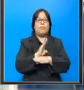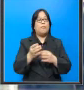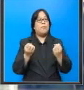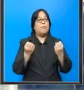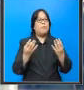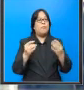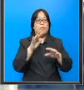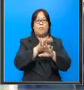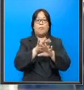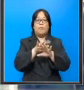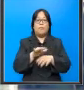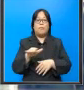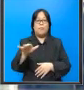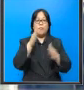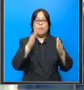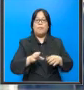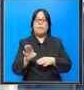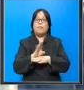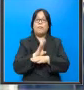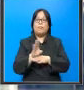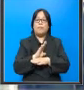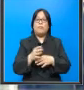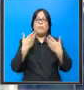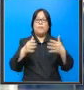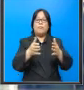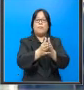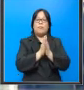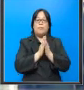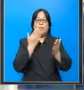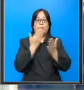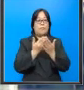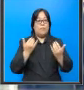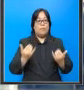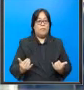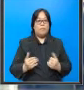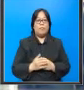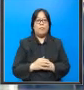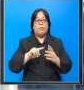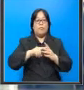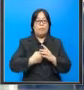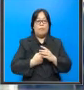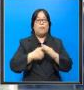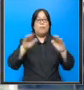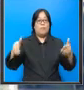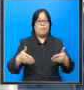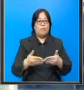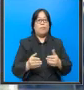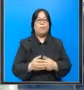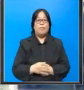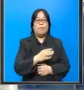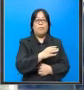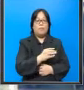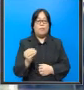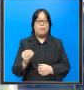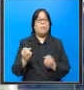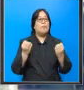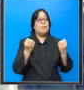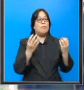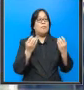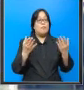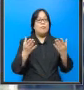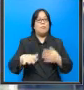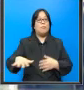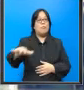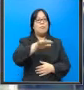berapakah berapa Ramaikah penyergap Niaga yang telah memohon setakat ini sejak dasar diperkenalkan dan nemu